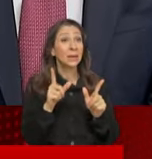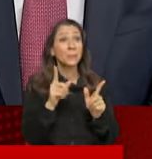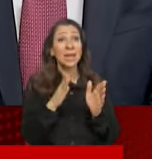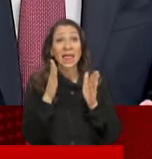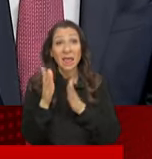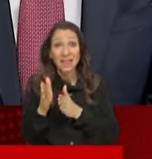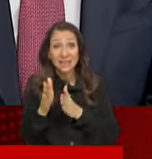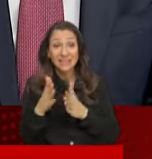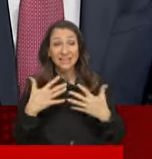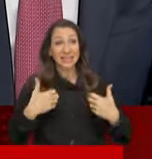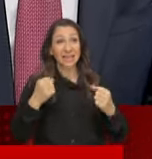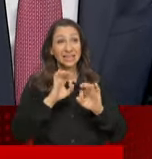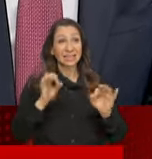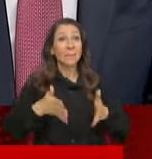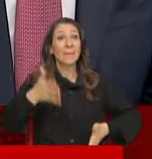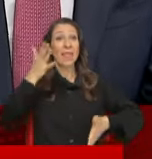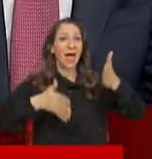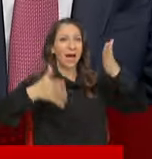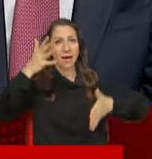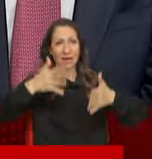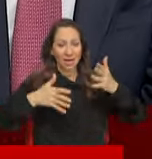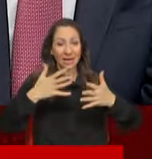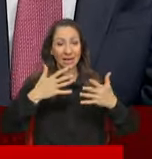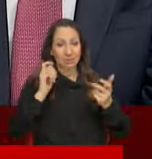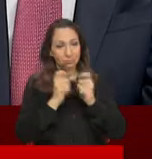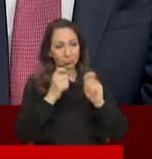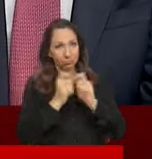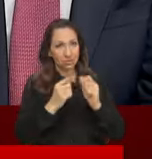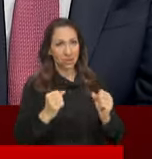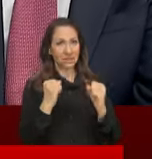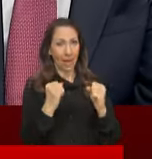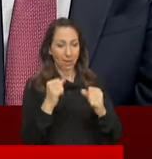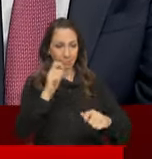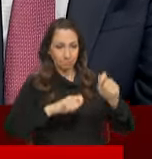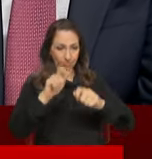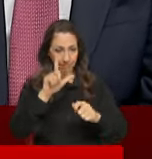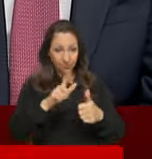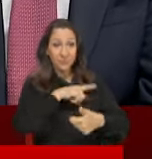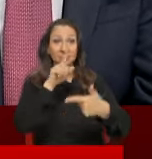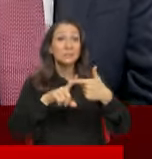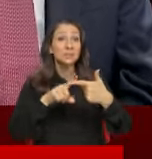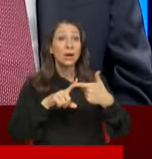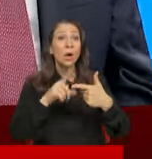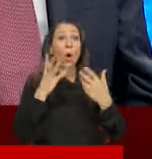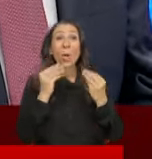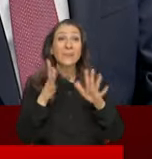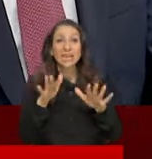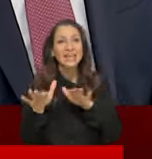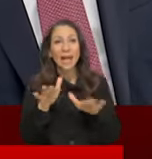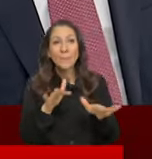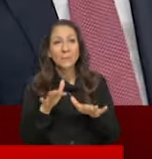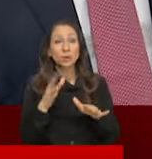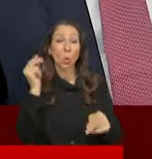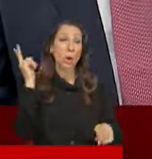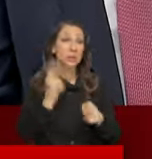yandan sağlıksız binaları sağlıklı binaya Depreme dayanıklı binaya dönüştürmek gerekiyor bir yandan da olası depremde